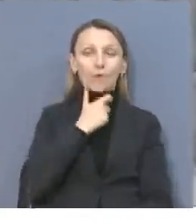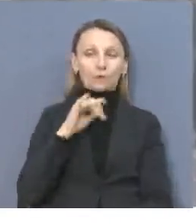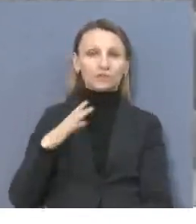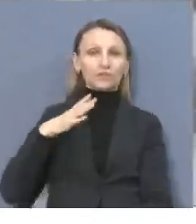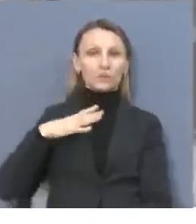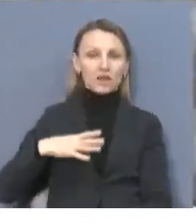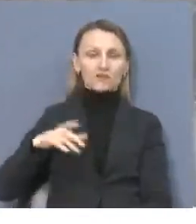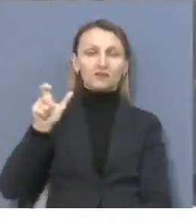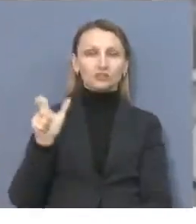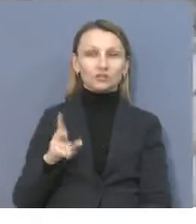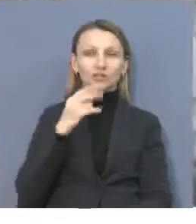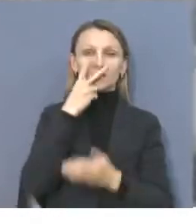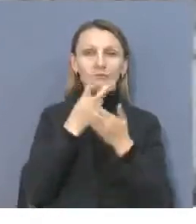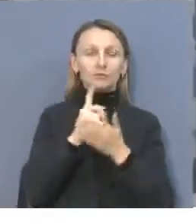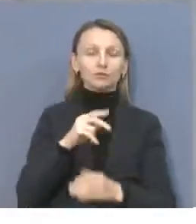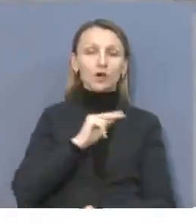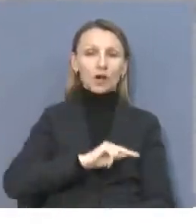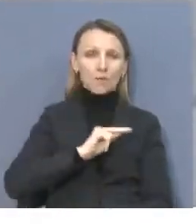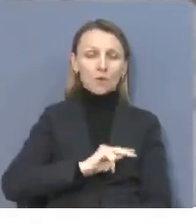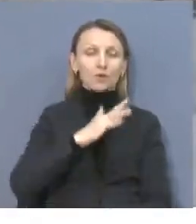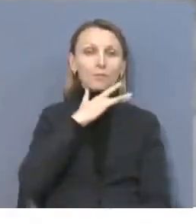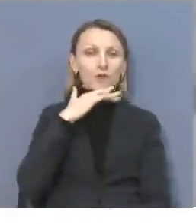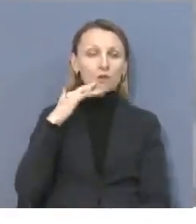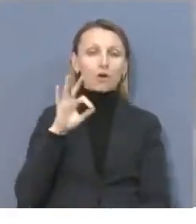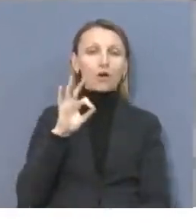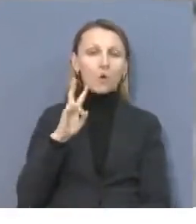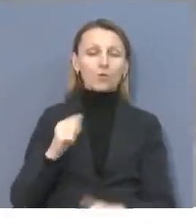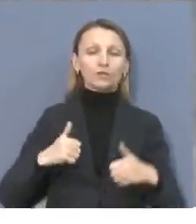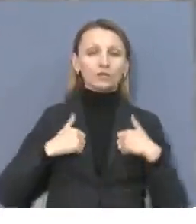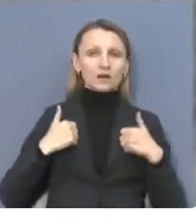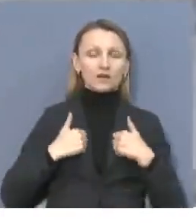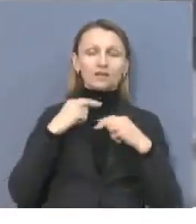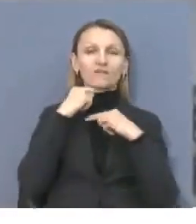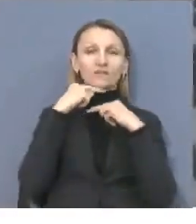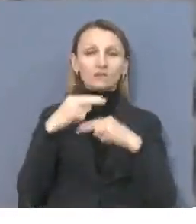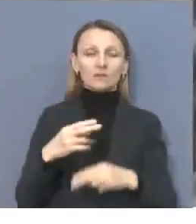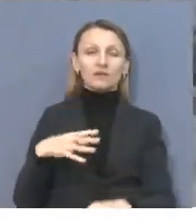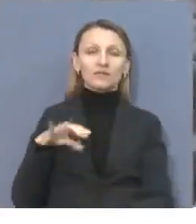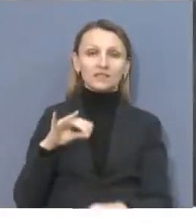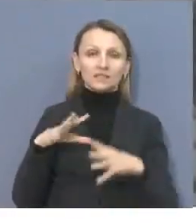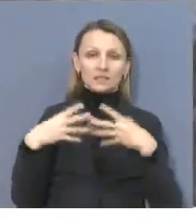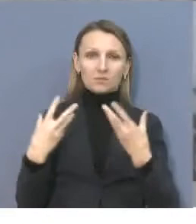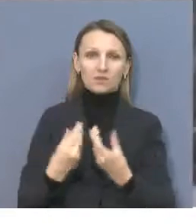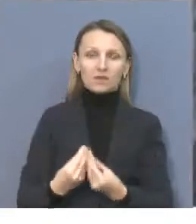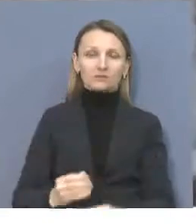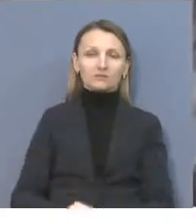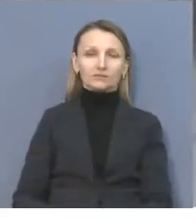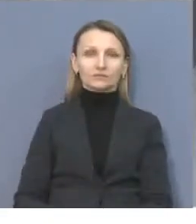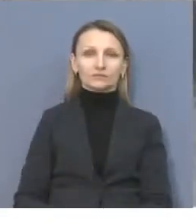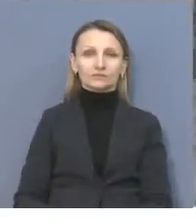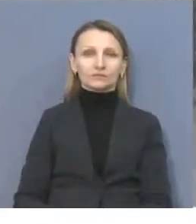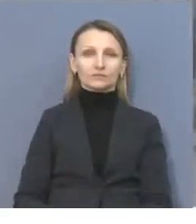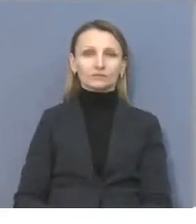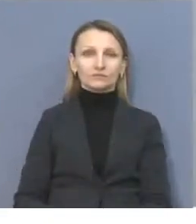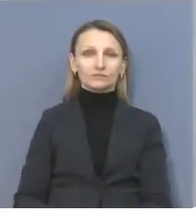несмотря на большую загруженность на рабочем месте он старается уделять внимание и семье время 10 его vasily